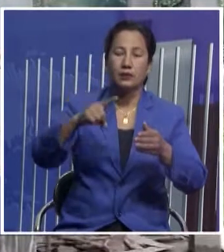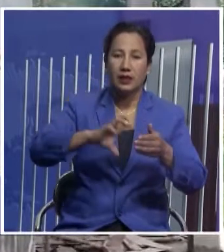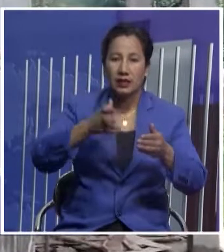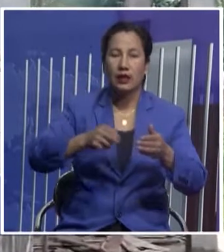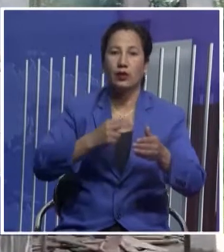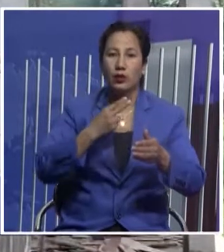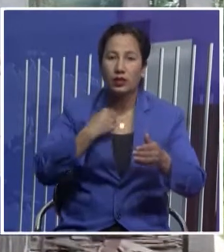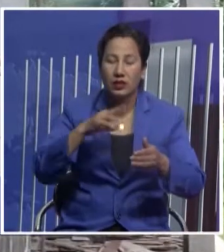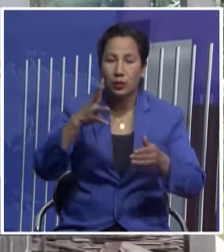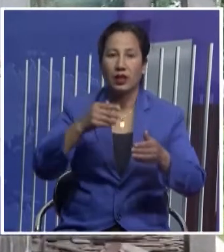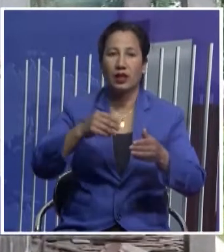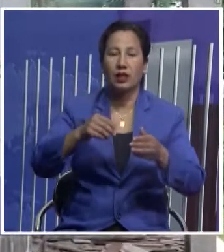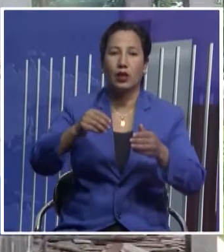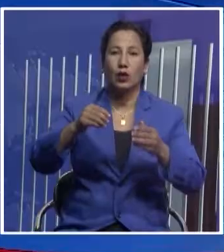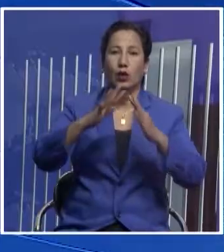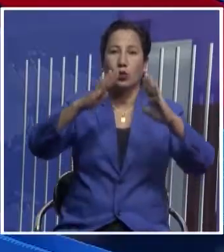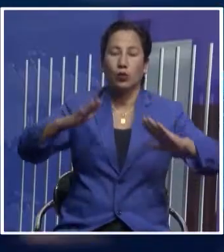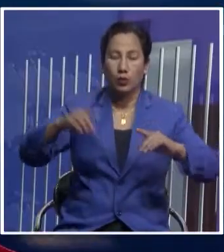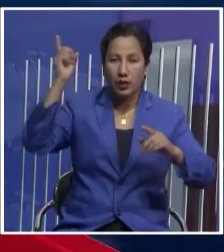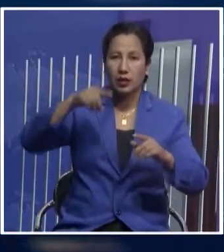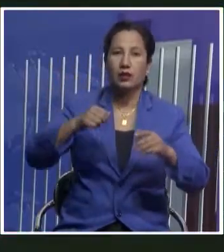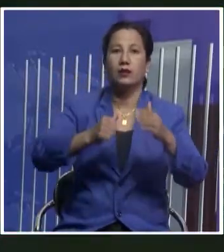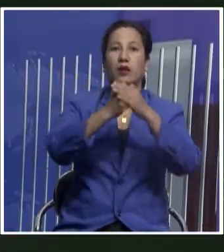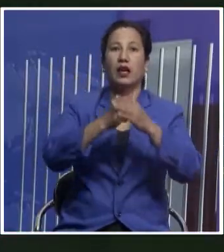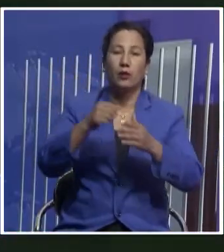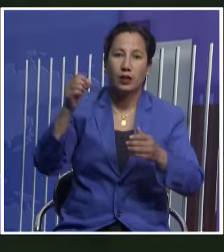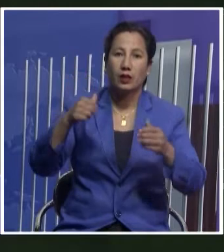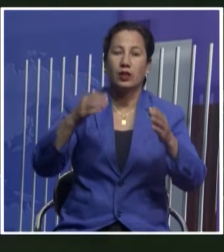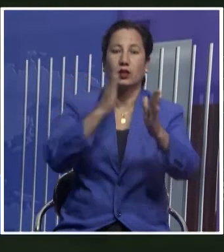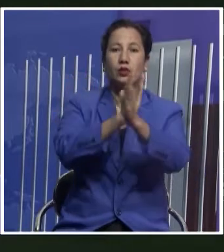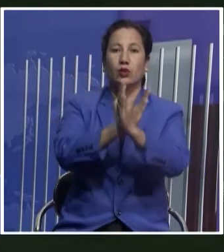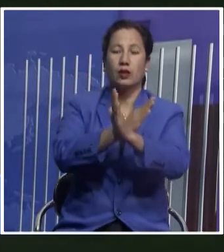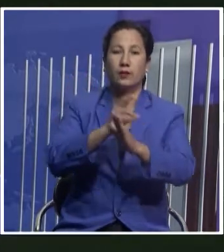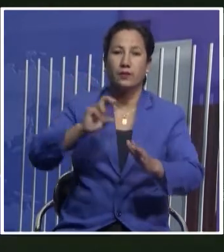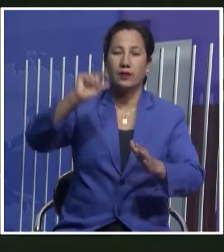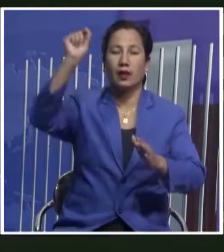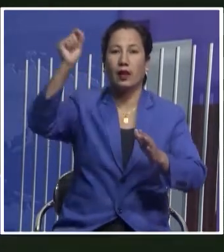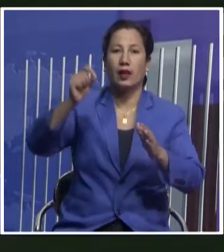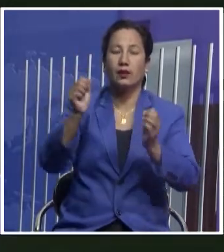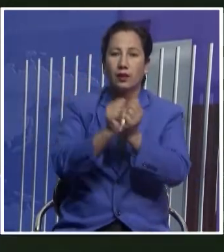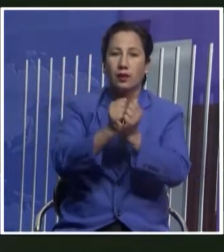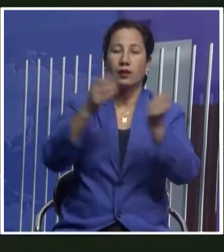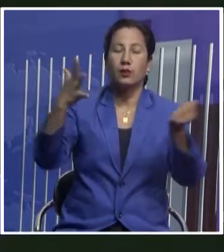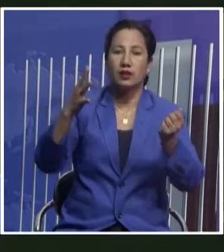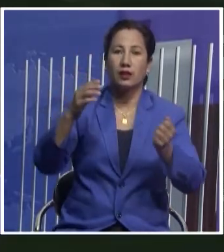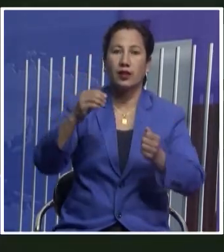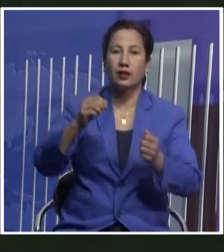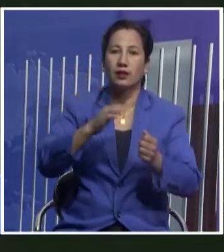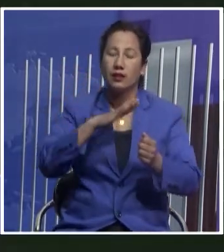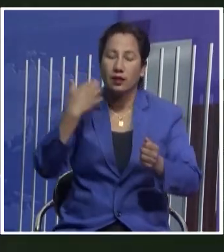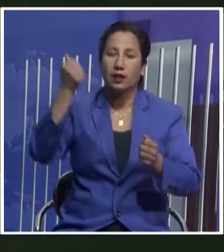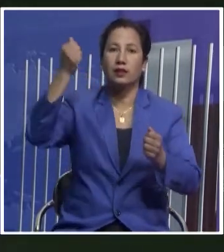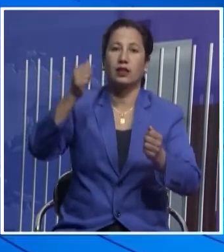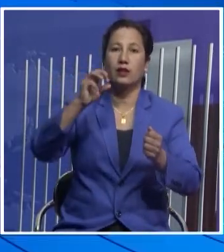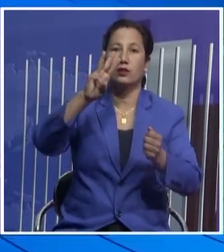बिनै धमाधम घर बन्दै भूकम्पले क्षति बढाउने जोखिम दैलेखका पत्रकार डेकेन्द्र थापाको हत्याका मुख्य आरोपी सहित तीन